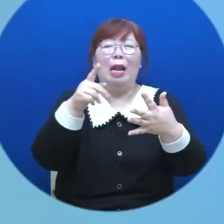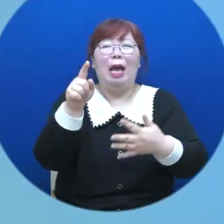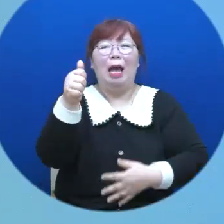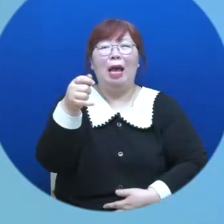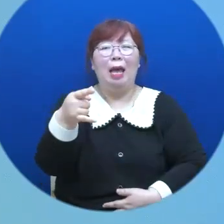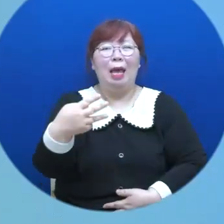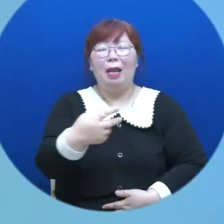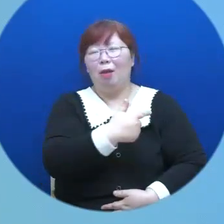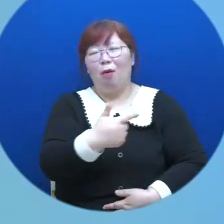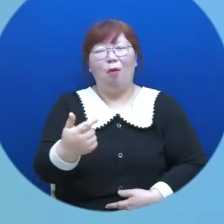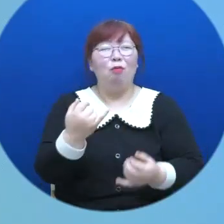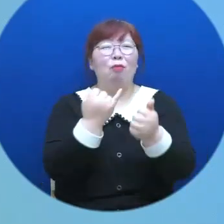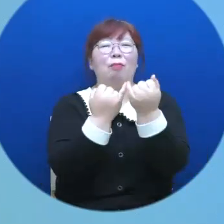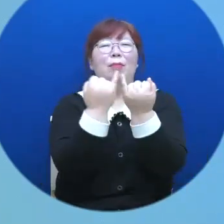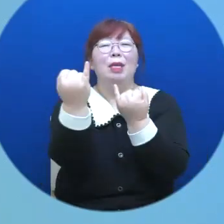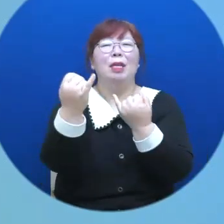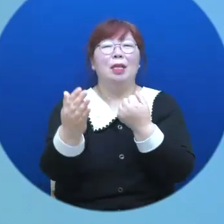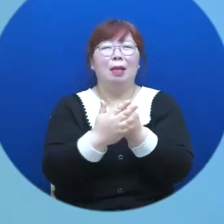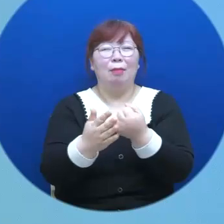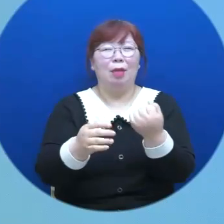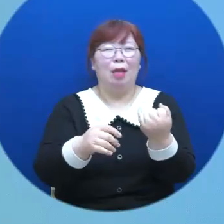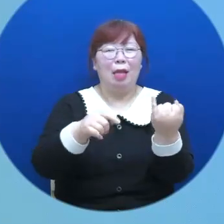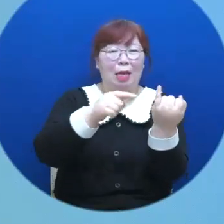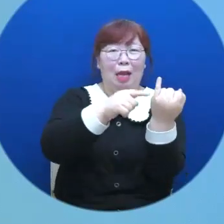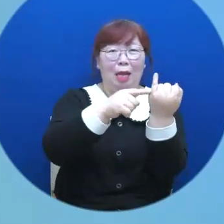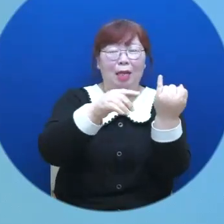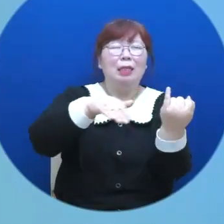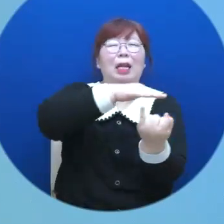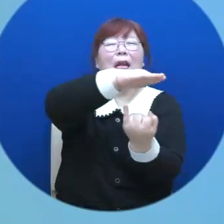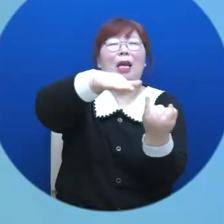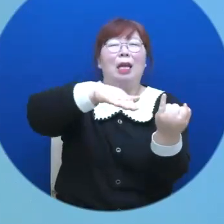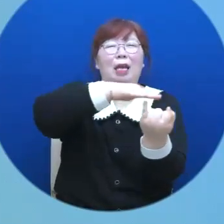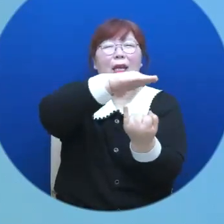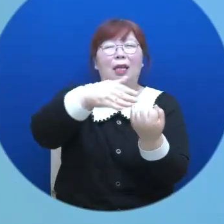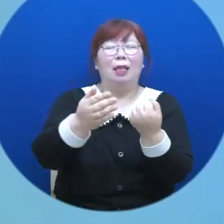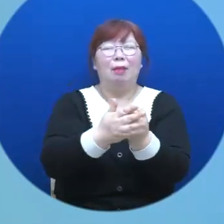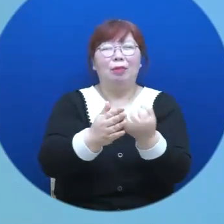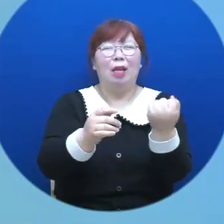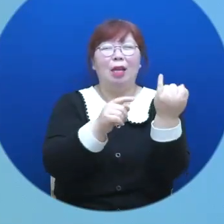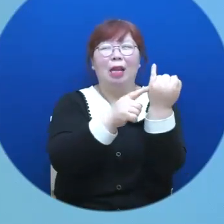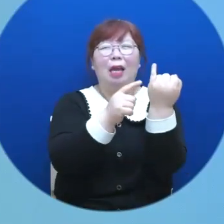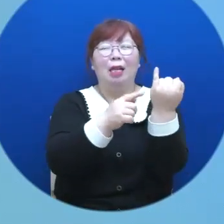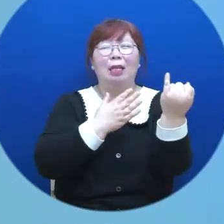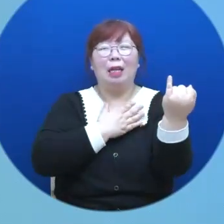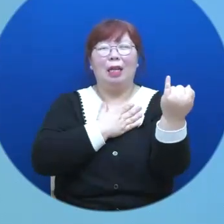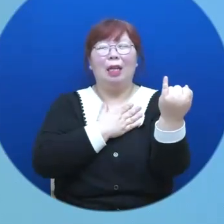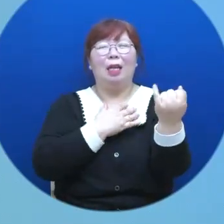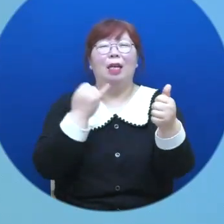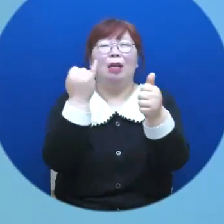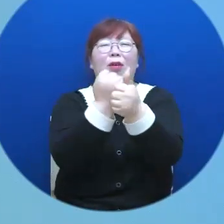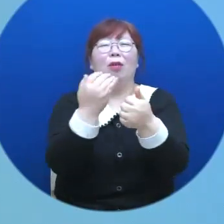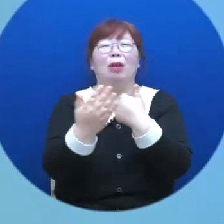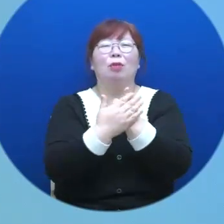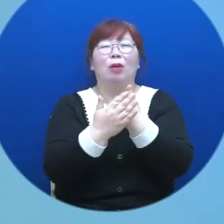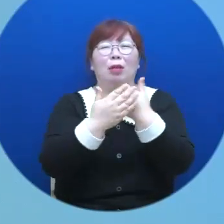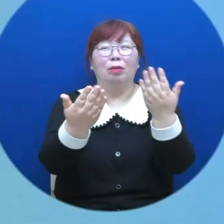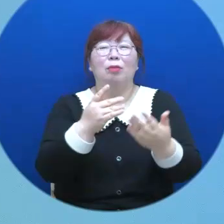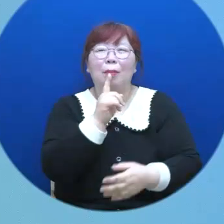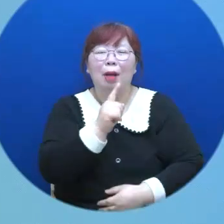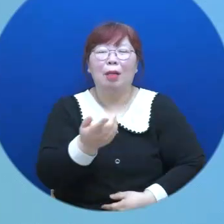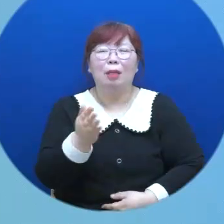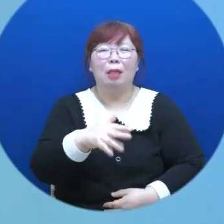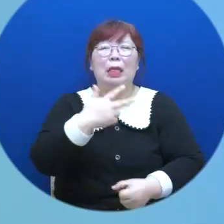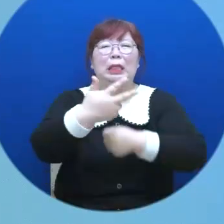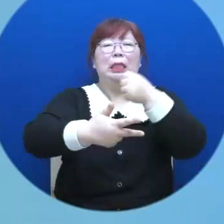외삼촌에게 말했죠. 제가 라헬을 사랑합니다. 라헬을 저에게 시집 보내주세요. 조건이 붙었죠.